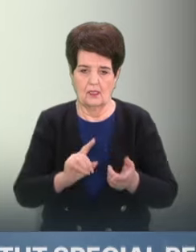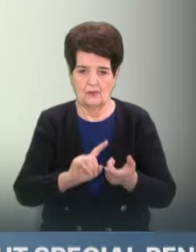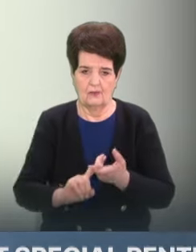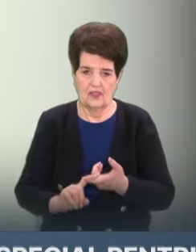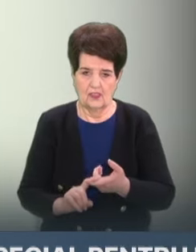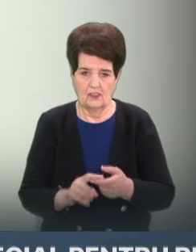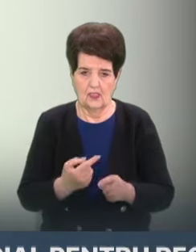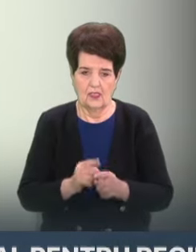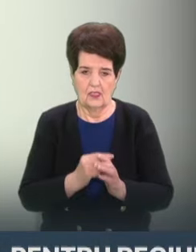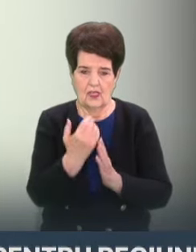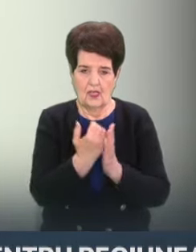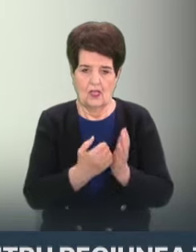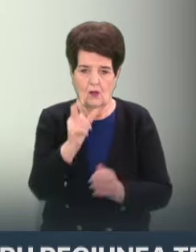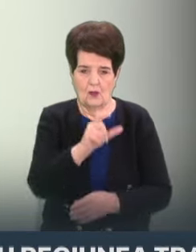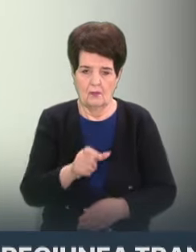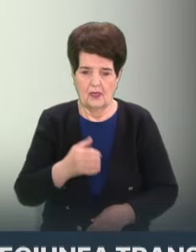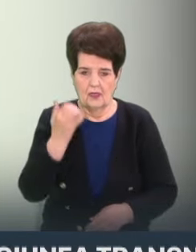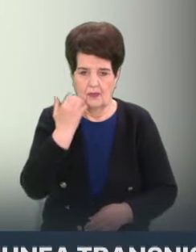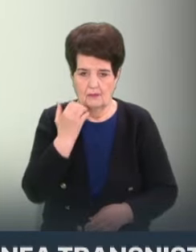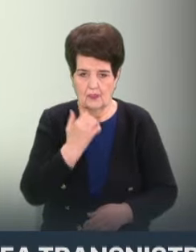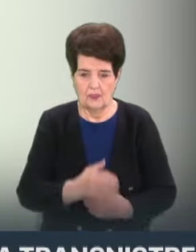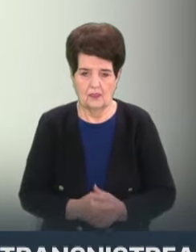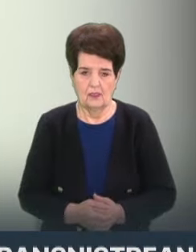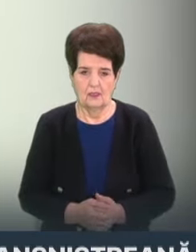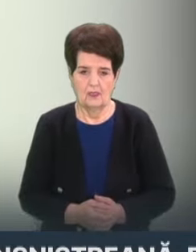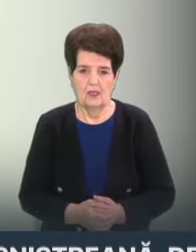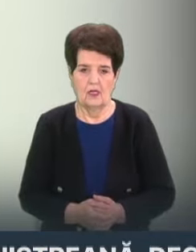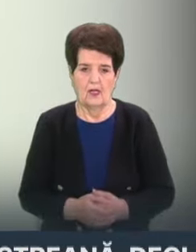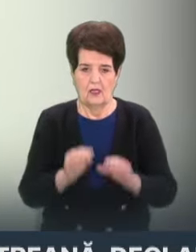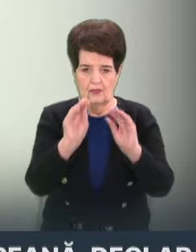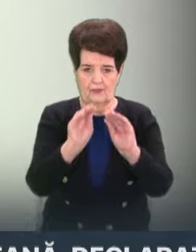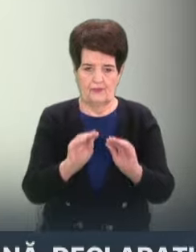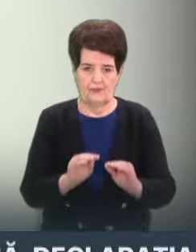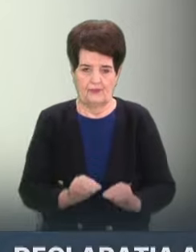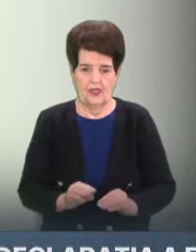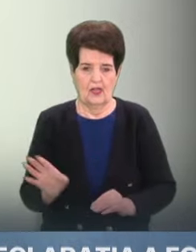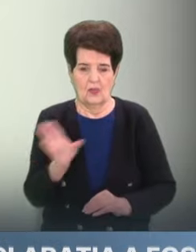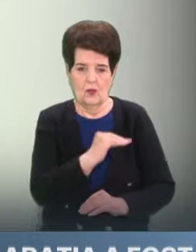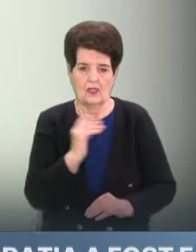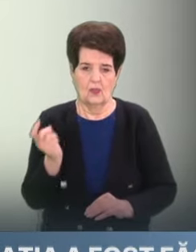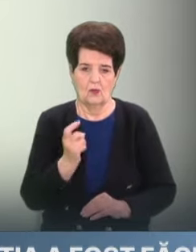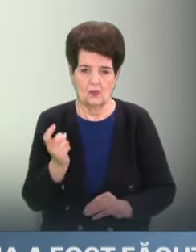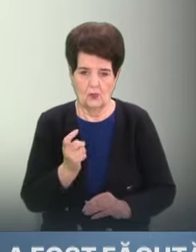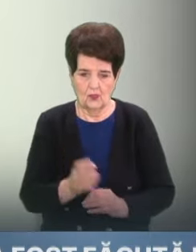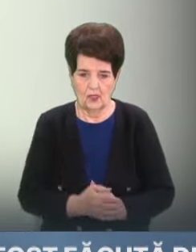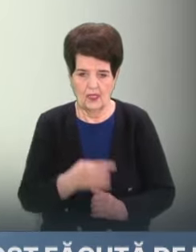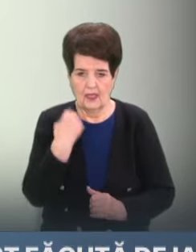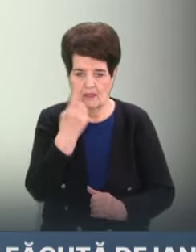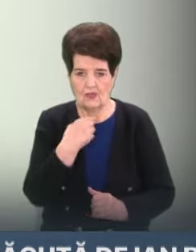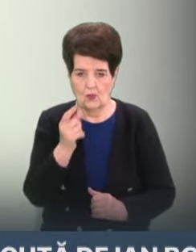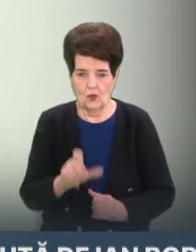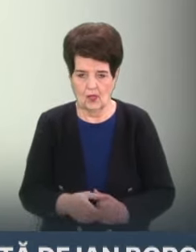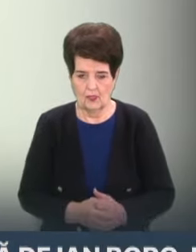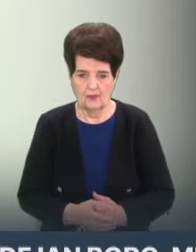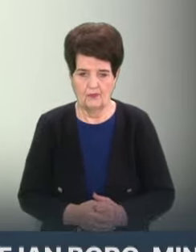persoană, așa l-am numit noi 3P. Deci ele se adresează la toate gospodăriile, deci individuale. În